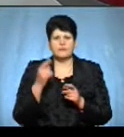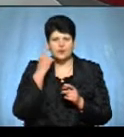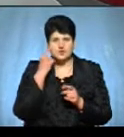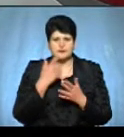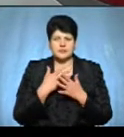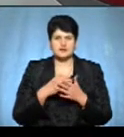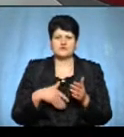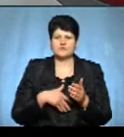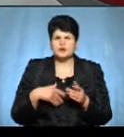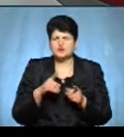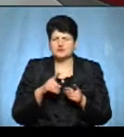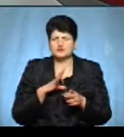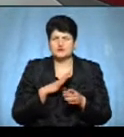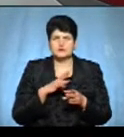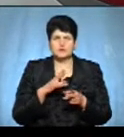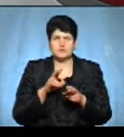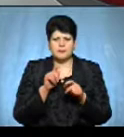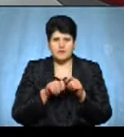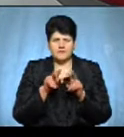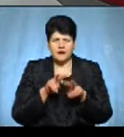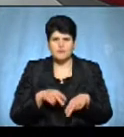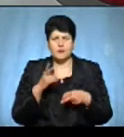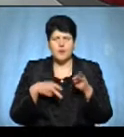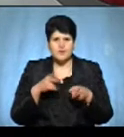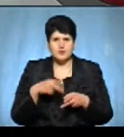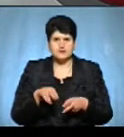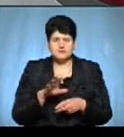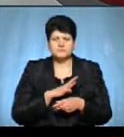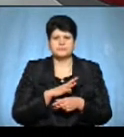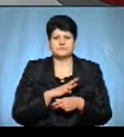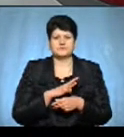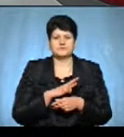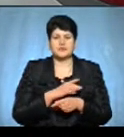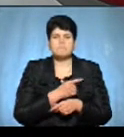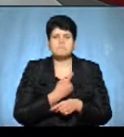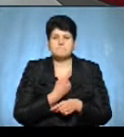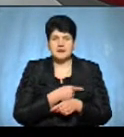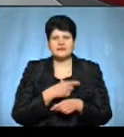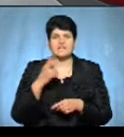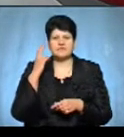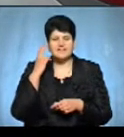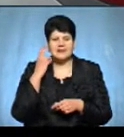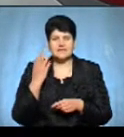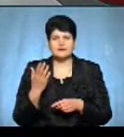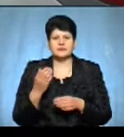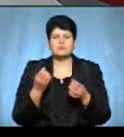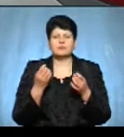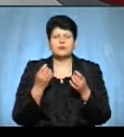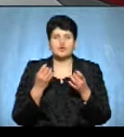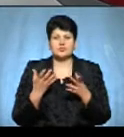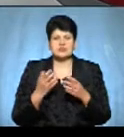оці, чи в животі, чи ще щось, нам робили обстеження, потім оперували, і, по правду, медики в Києві